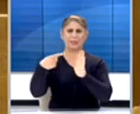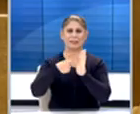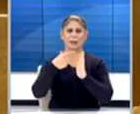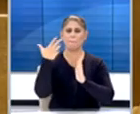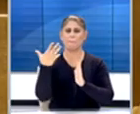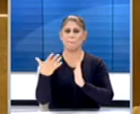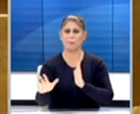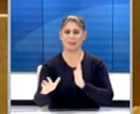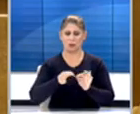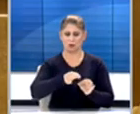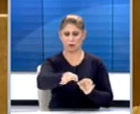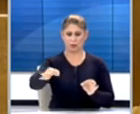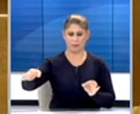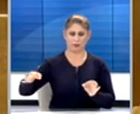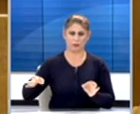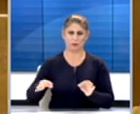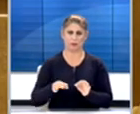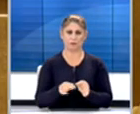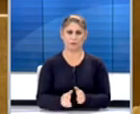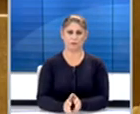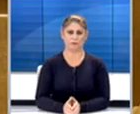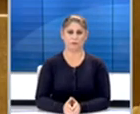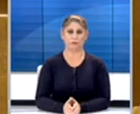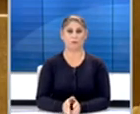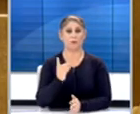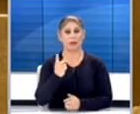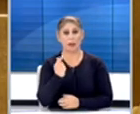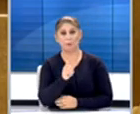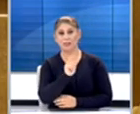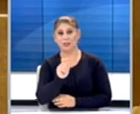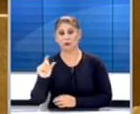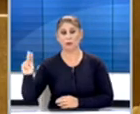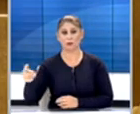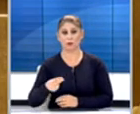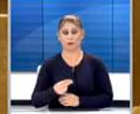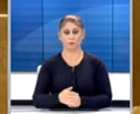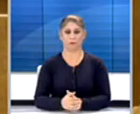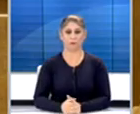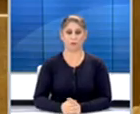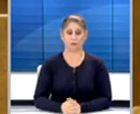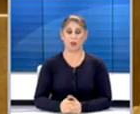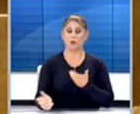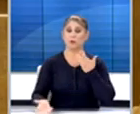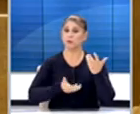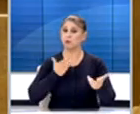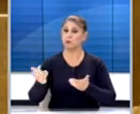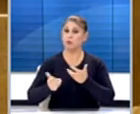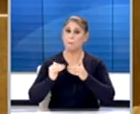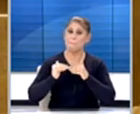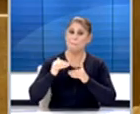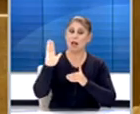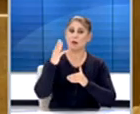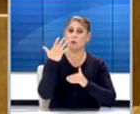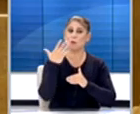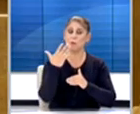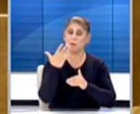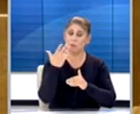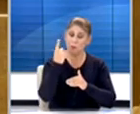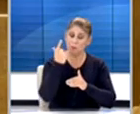1.500 στρέμματα. Με 1,5 εκατομμύριο ευρώ, προσέξτε. Κάηκαν πάνω από